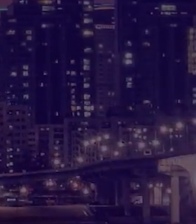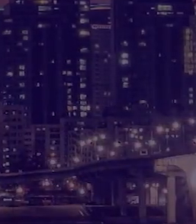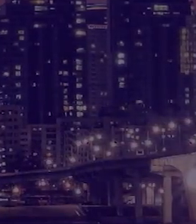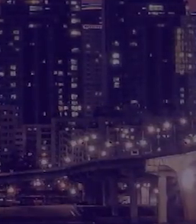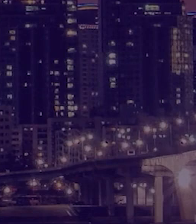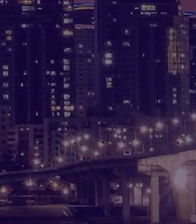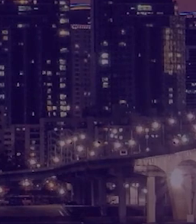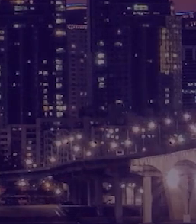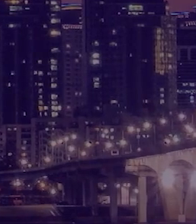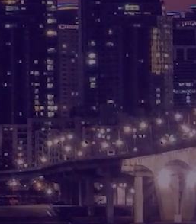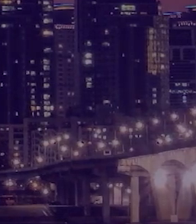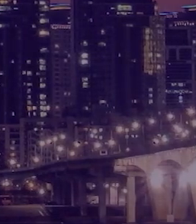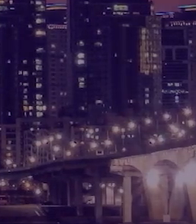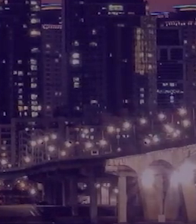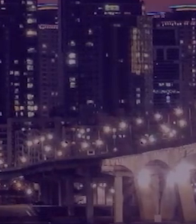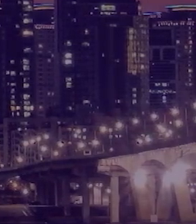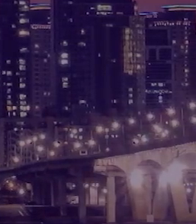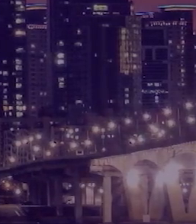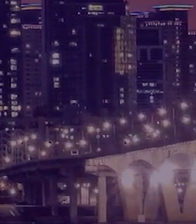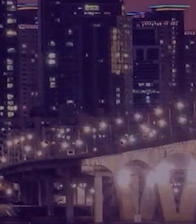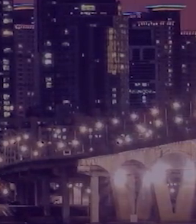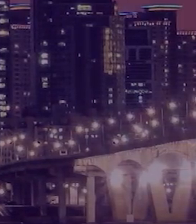조성됐습니다 I